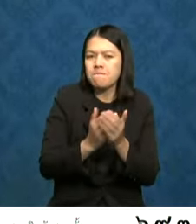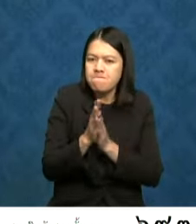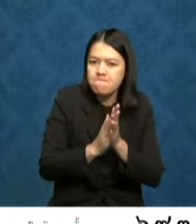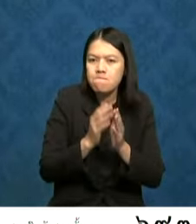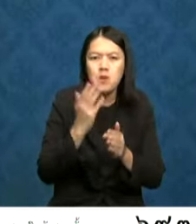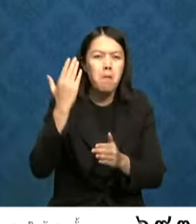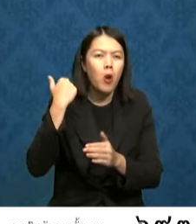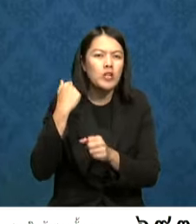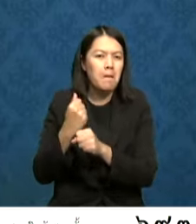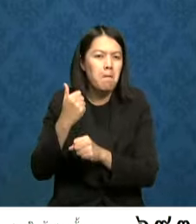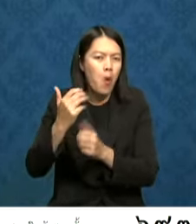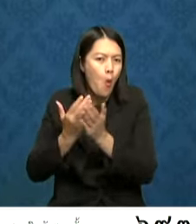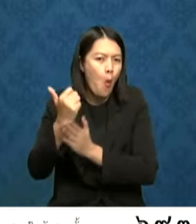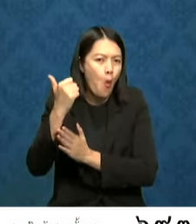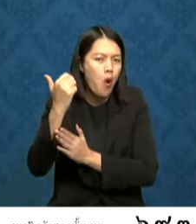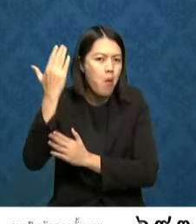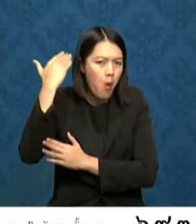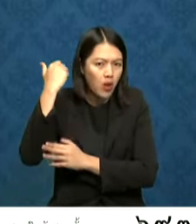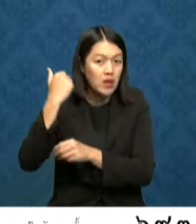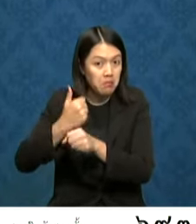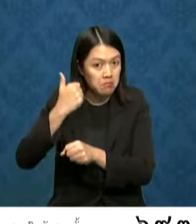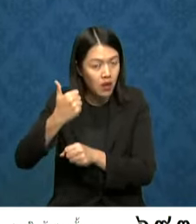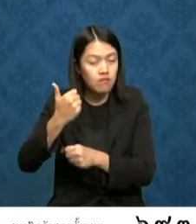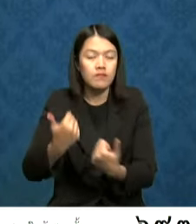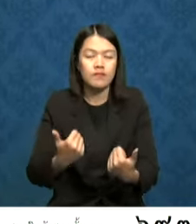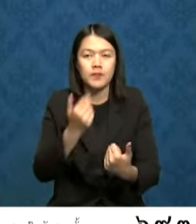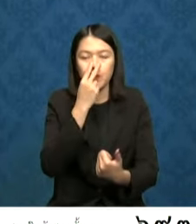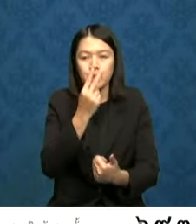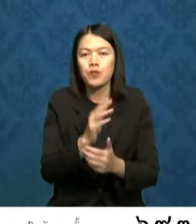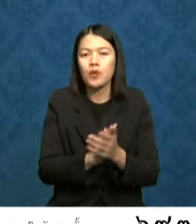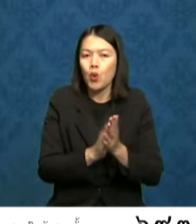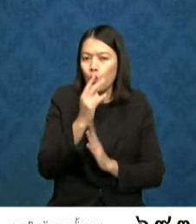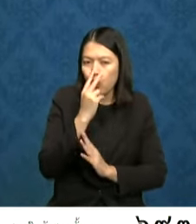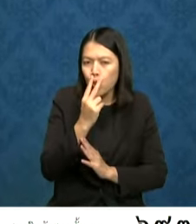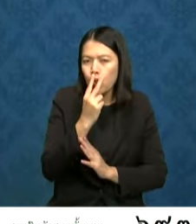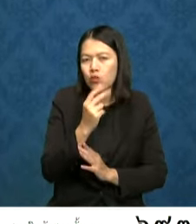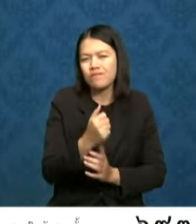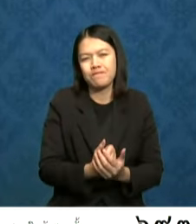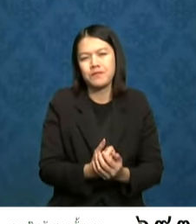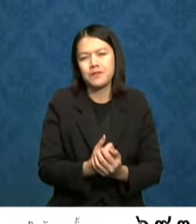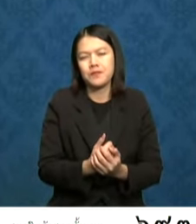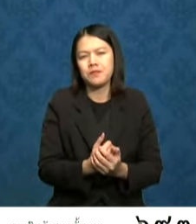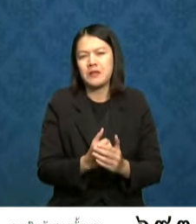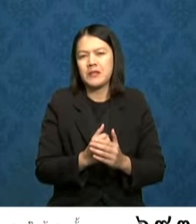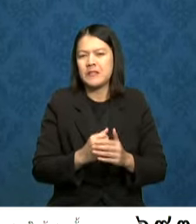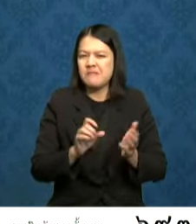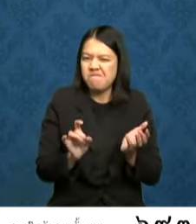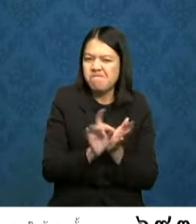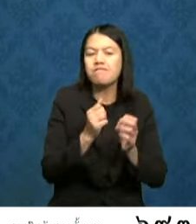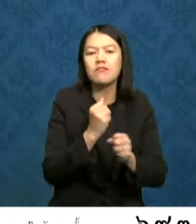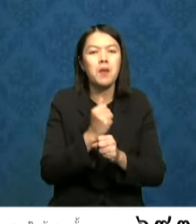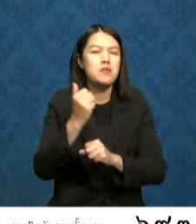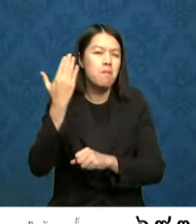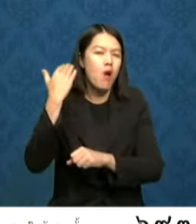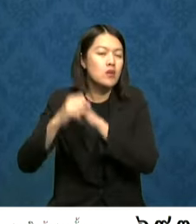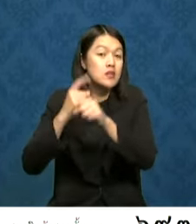จากการที่เคยได้ทำอะไรสำเร็จมาไว้ในอดีตได้หรือไม่เพื่อที่ได้พิสูจน์ว่าน้ำยาหรือศักยภาพที่เคยมีเมื่อ